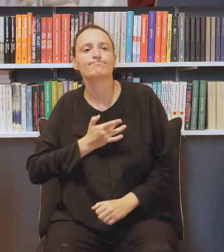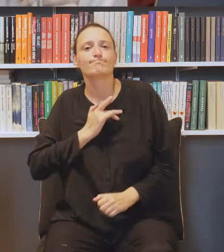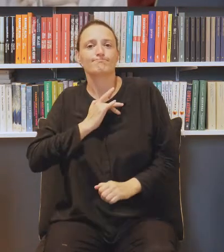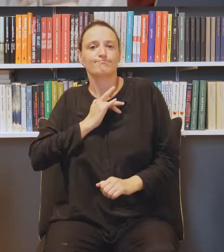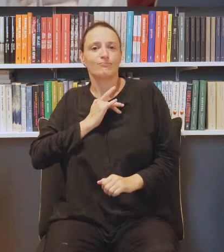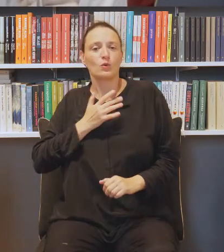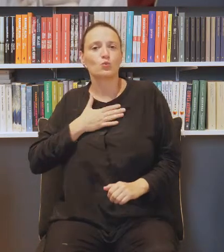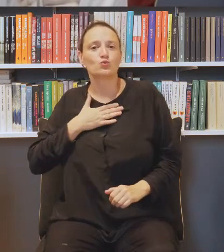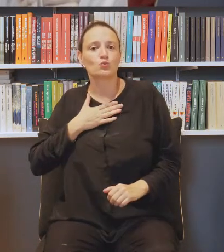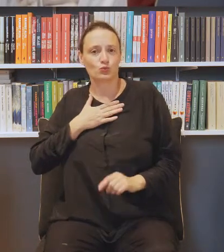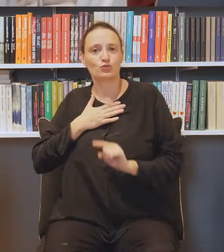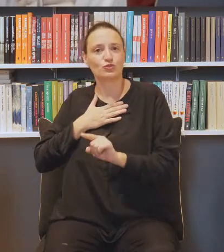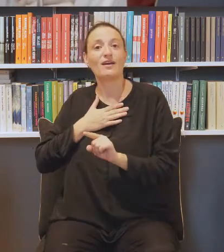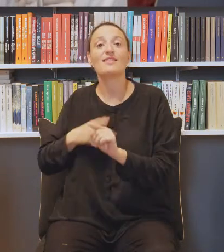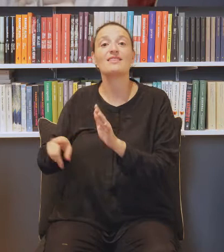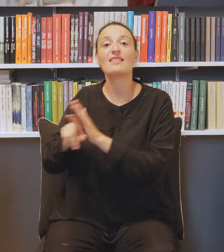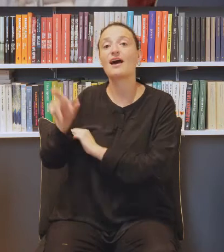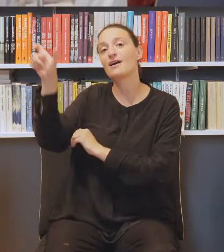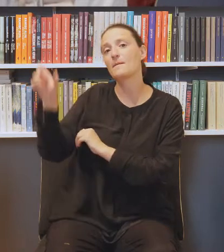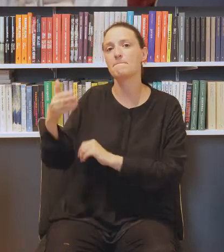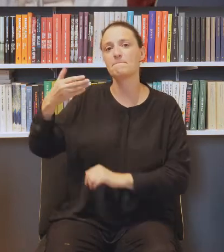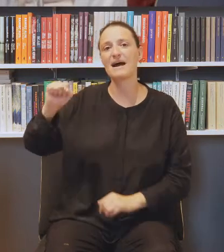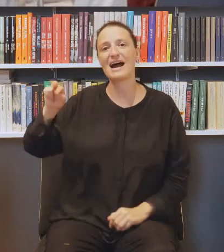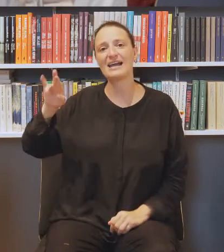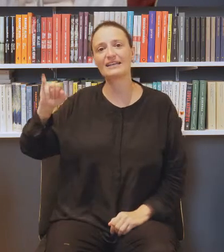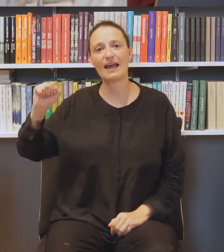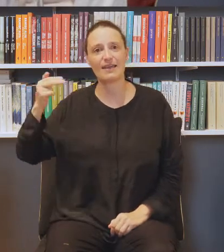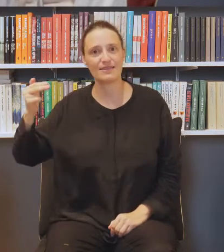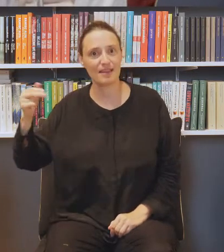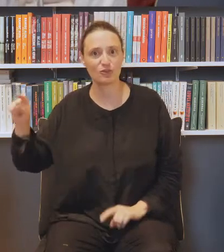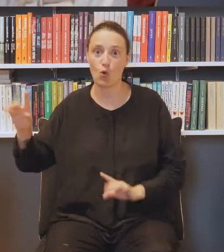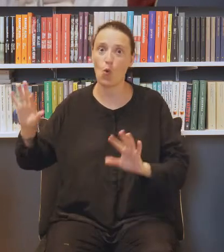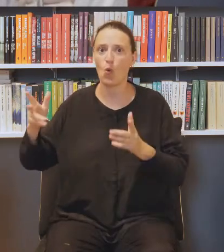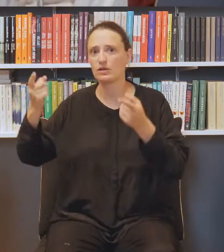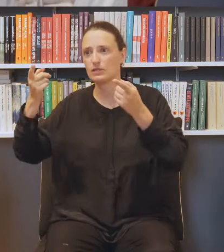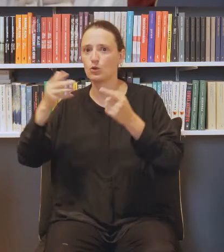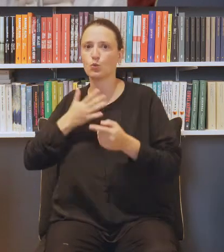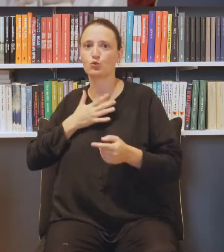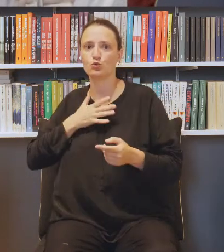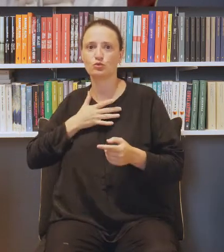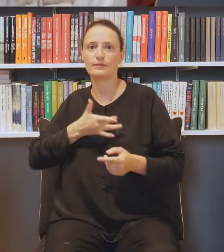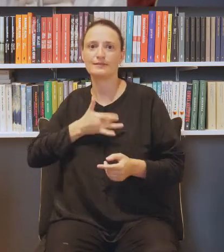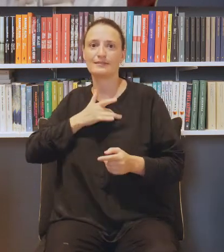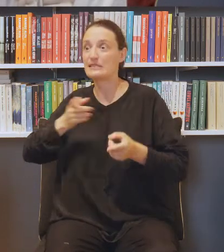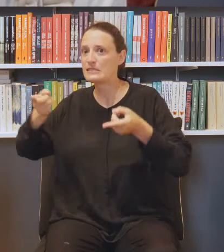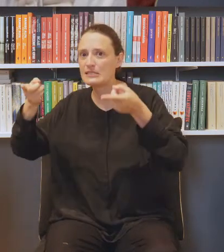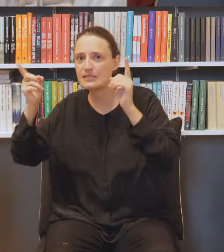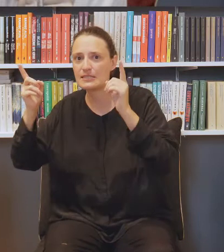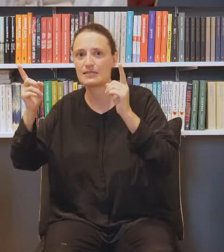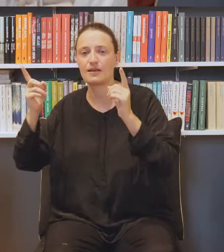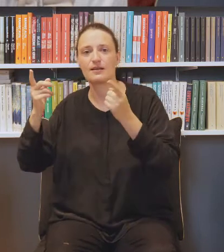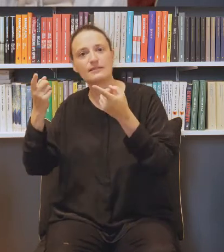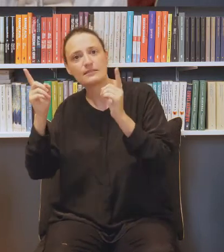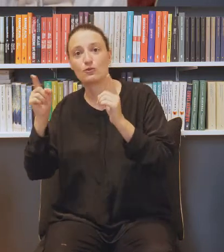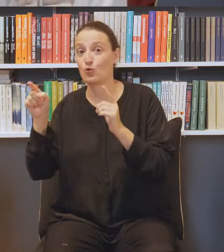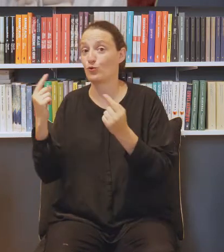sobie, to uczucie, które ma wobec Marianny, to jest uczucie zabronione, czy to jest po prostu